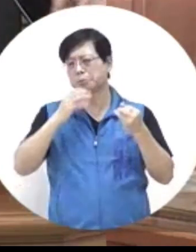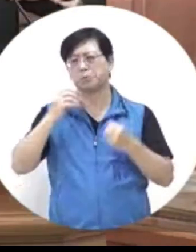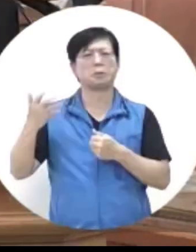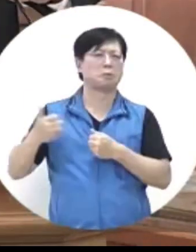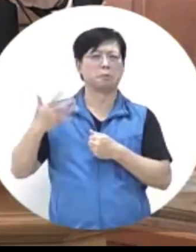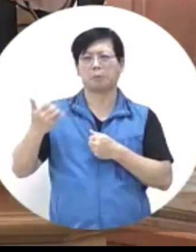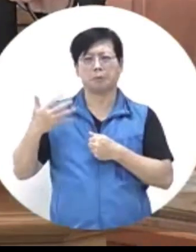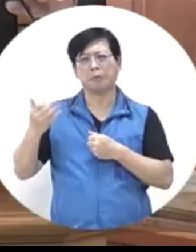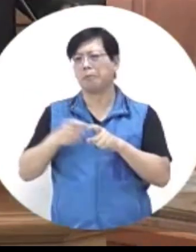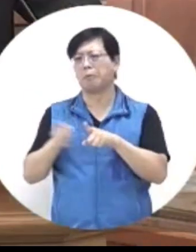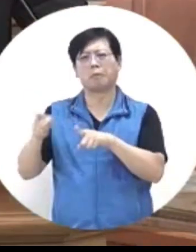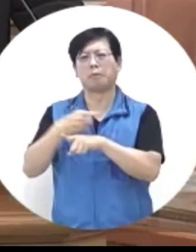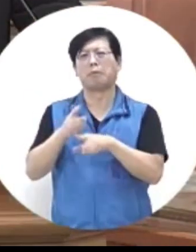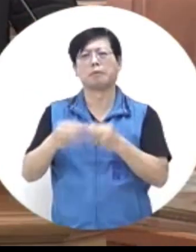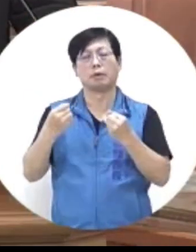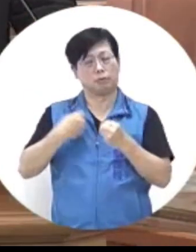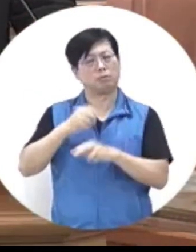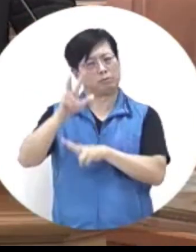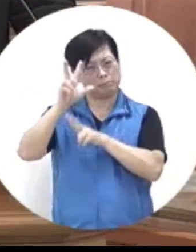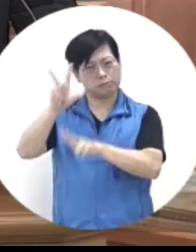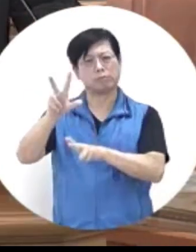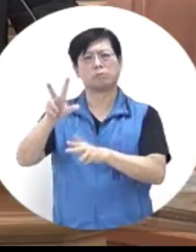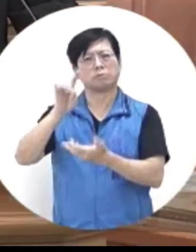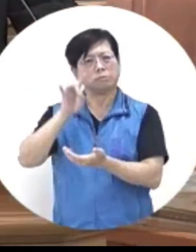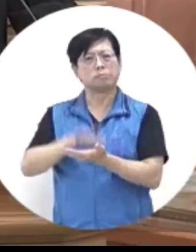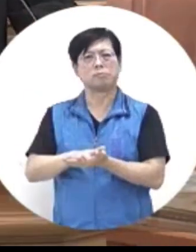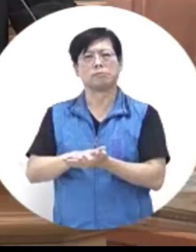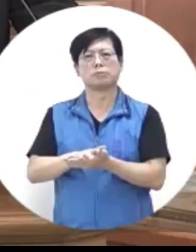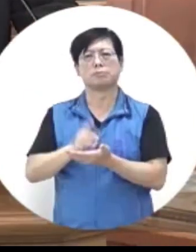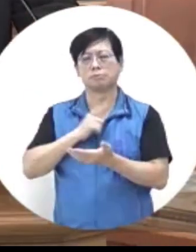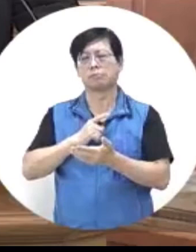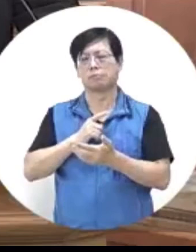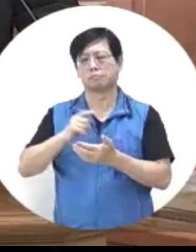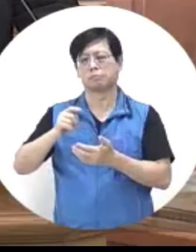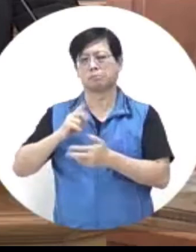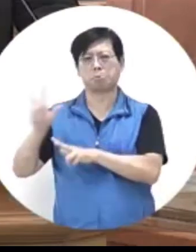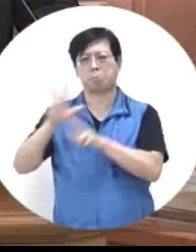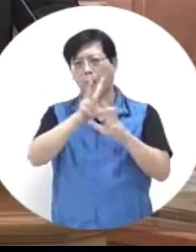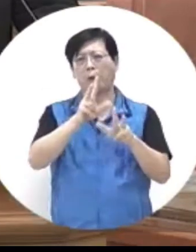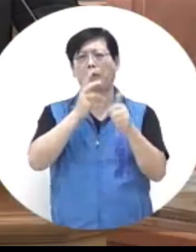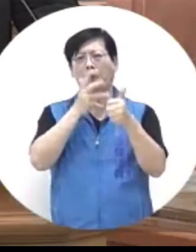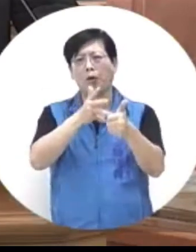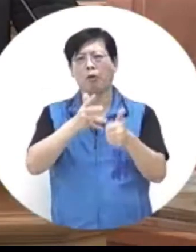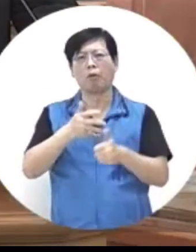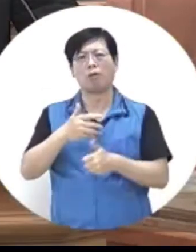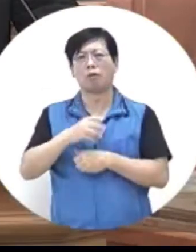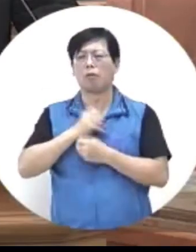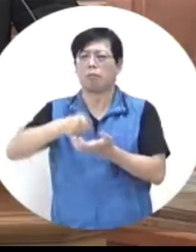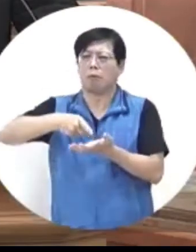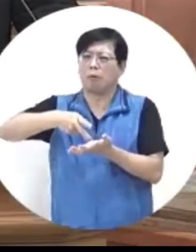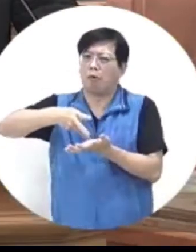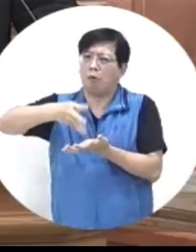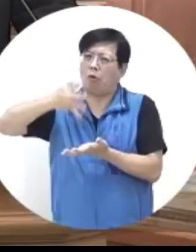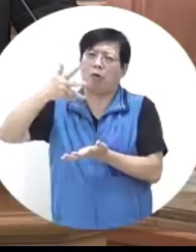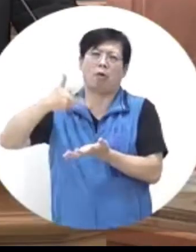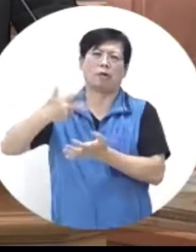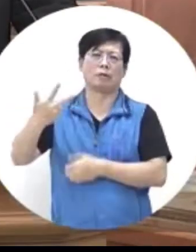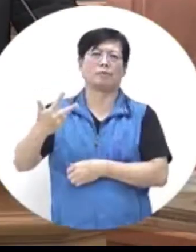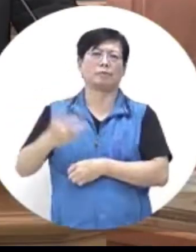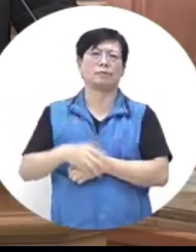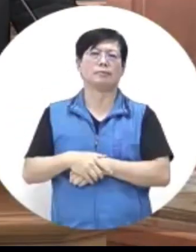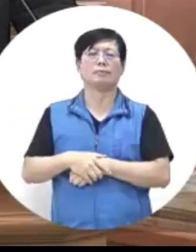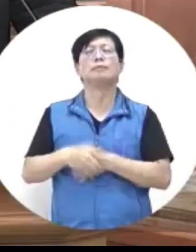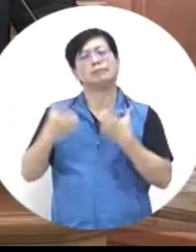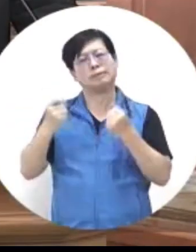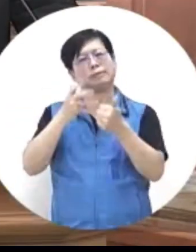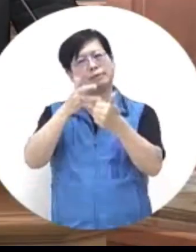交辞令。 本席是一个很直白的人，所以我也很直白的请示你，一而再，三四五六七的